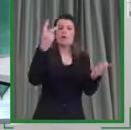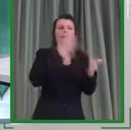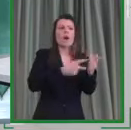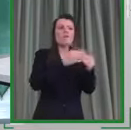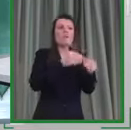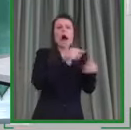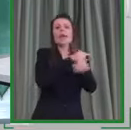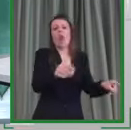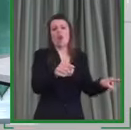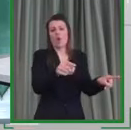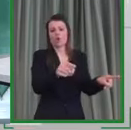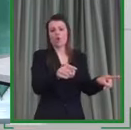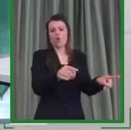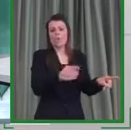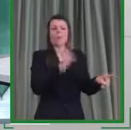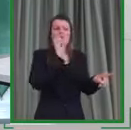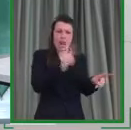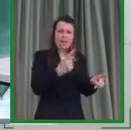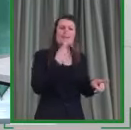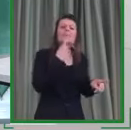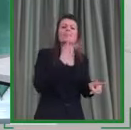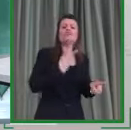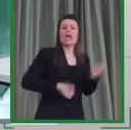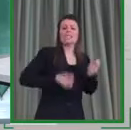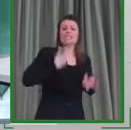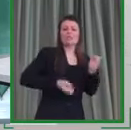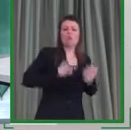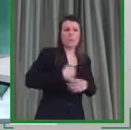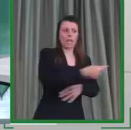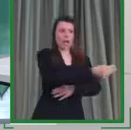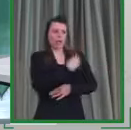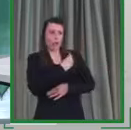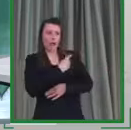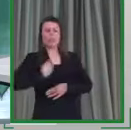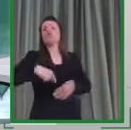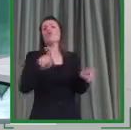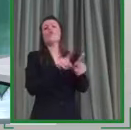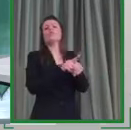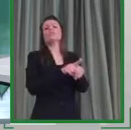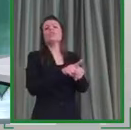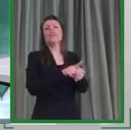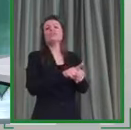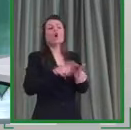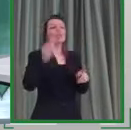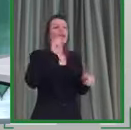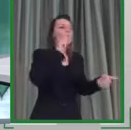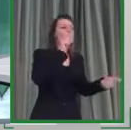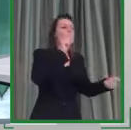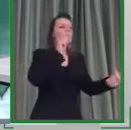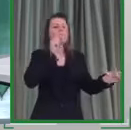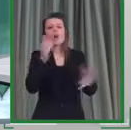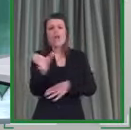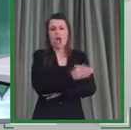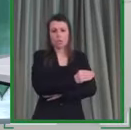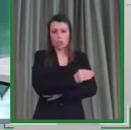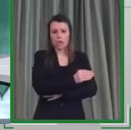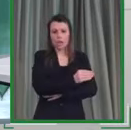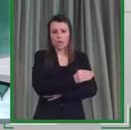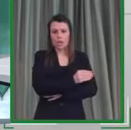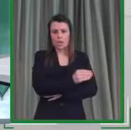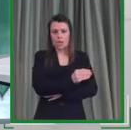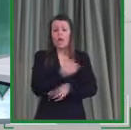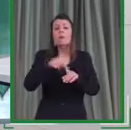sul auspichiamo al più presto che ci sia un sir come si dice un test che fatto col sangue che sia